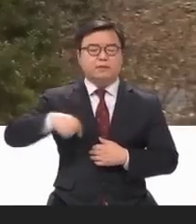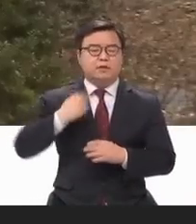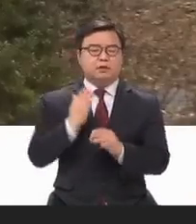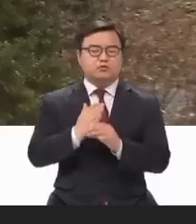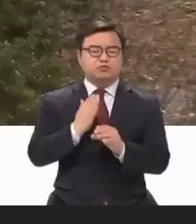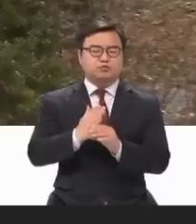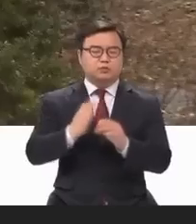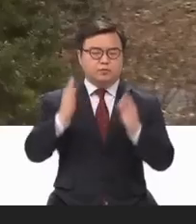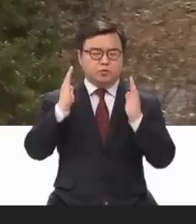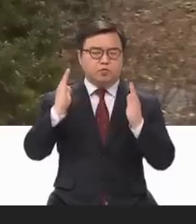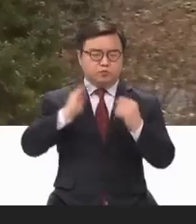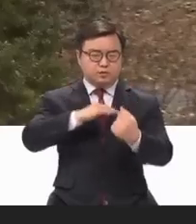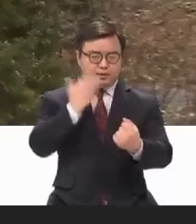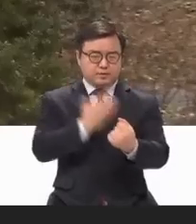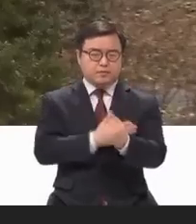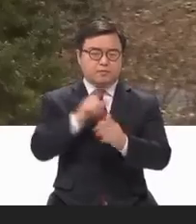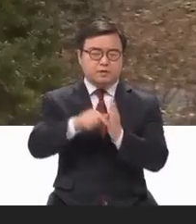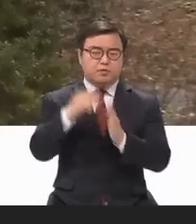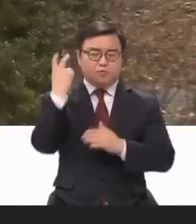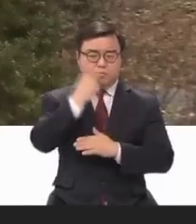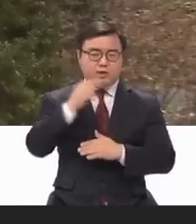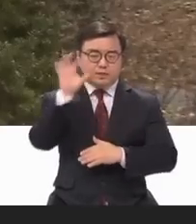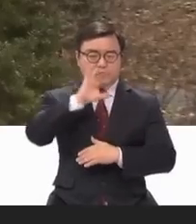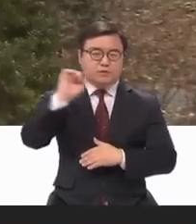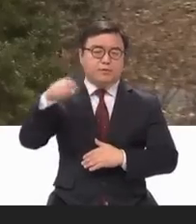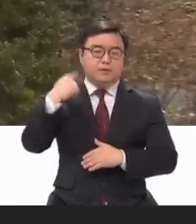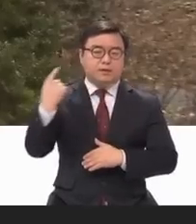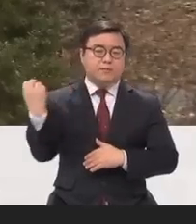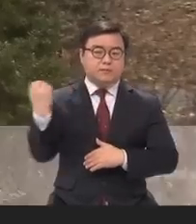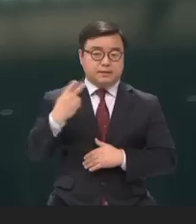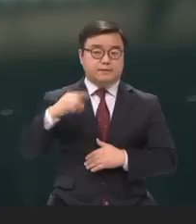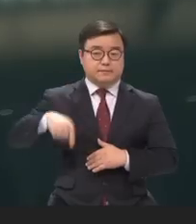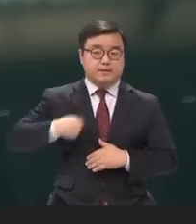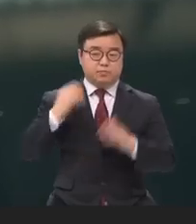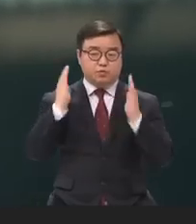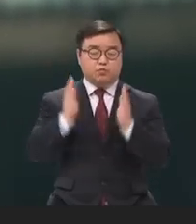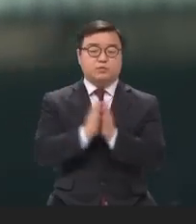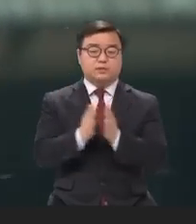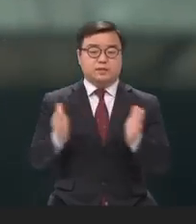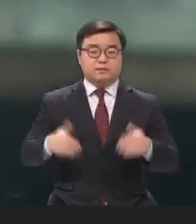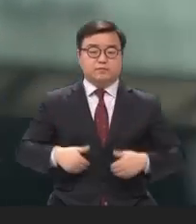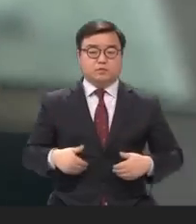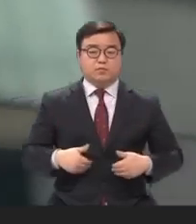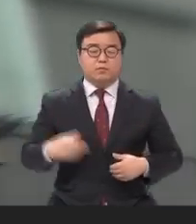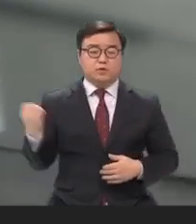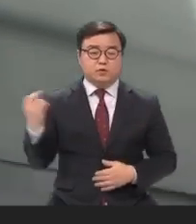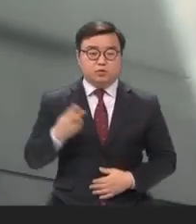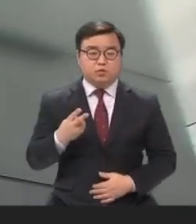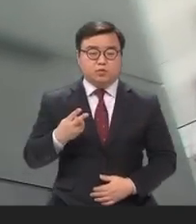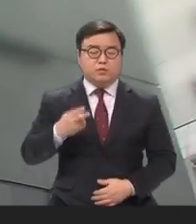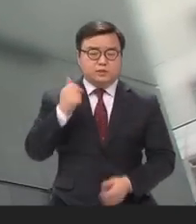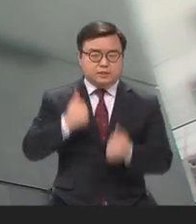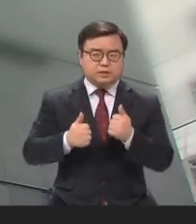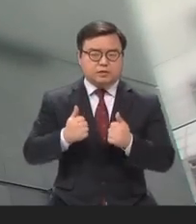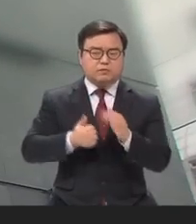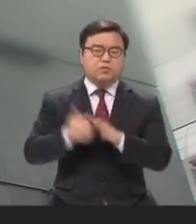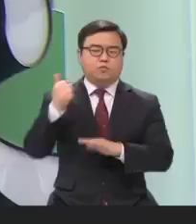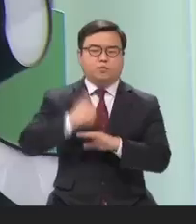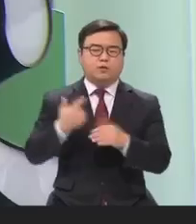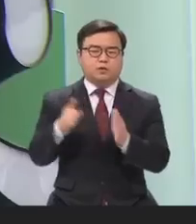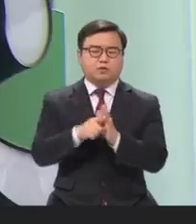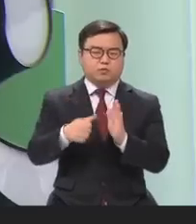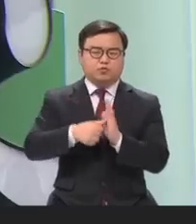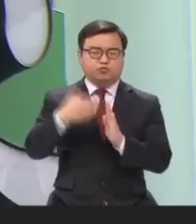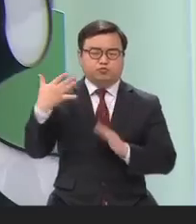시간 관리하는 연습을 한 후에 독학 재수를 들어가는 것이 좋겠습니다. 전문가들은 또 재수에 성공하려면 유명 학원에